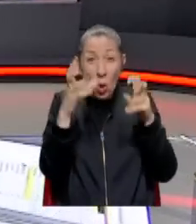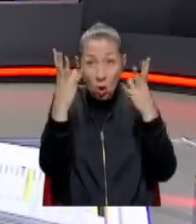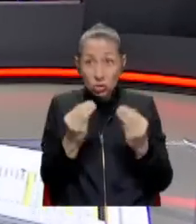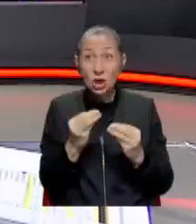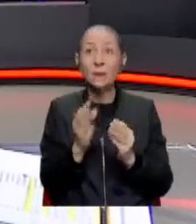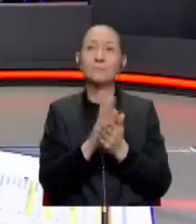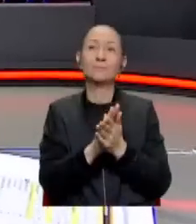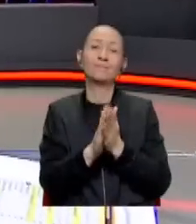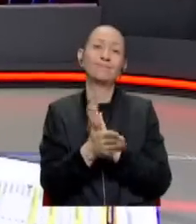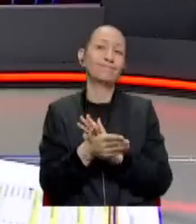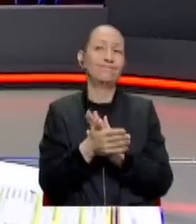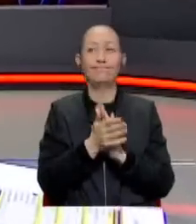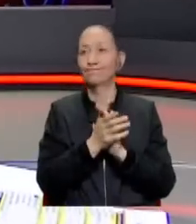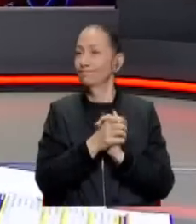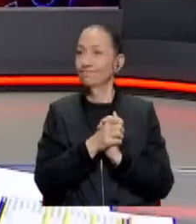olunca